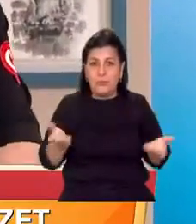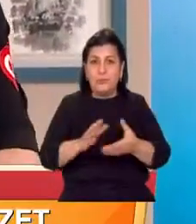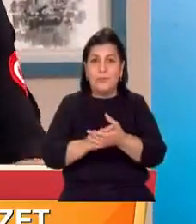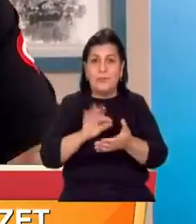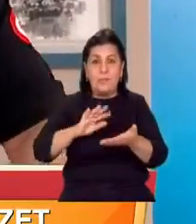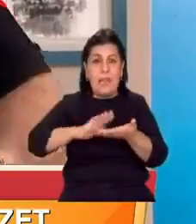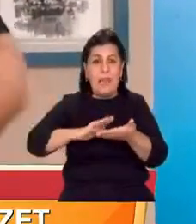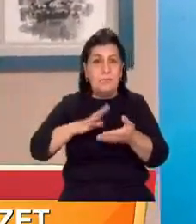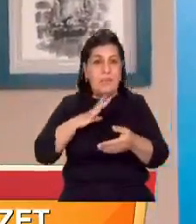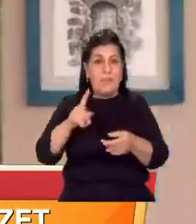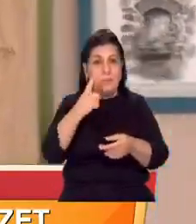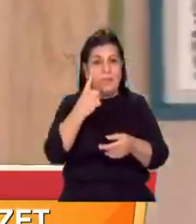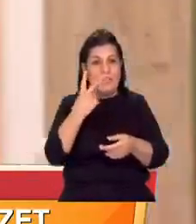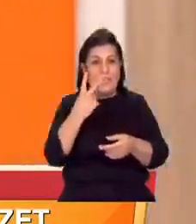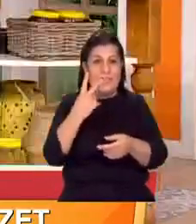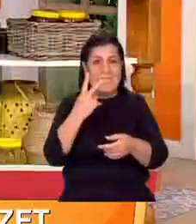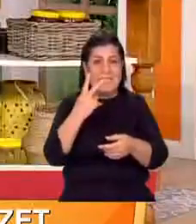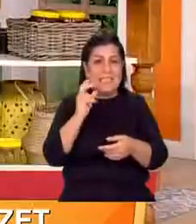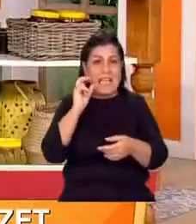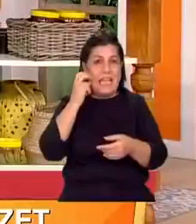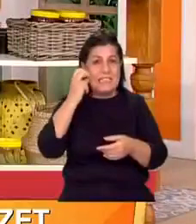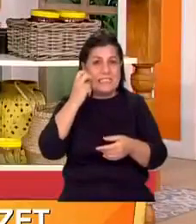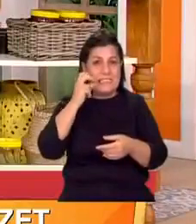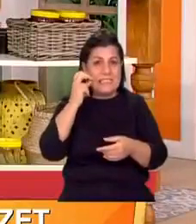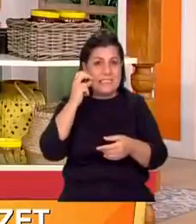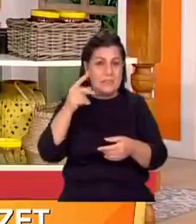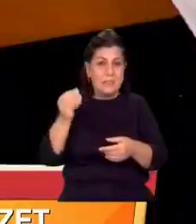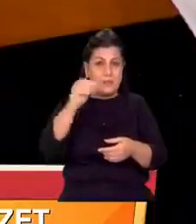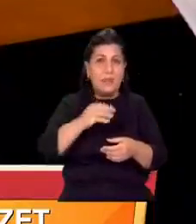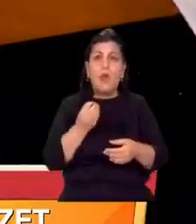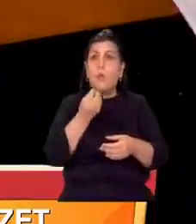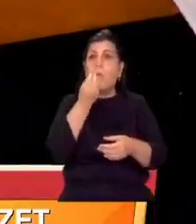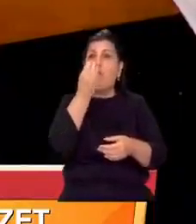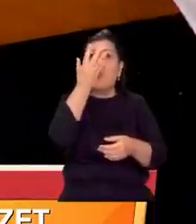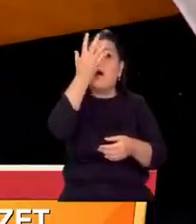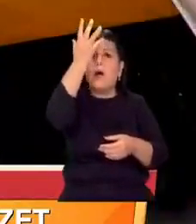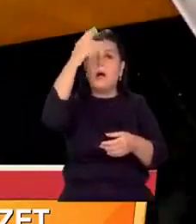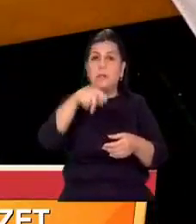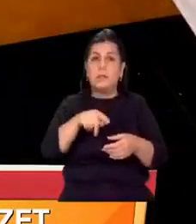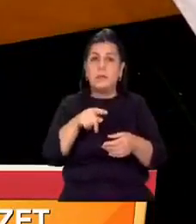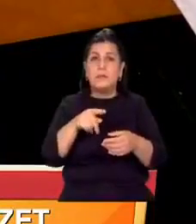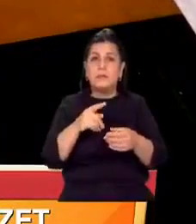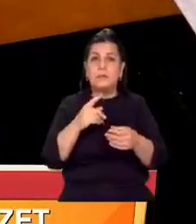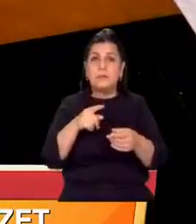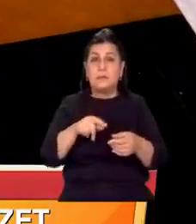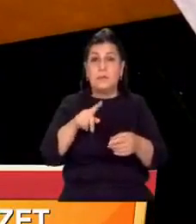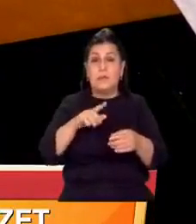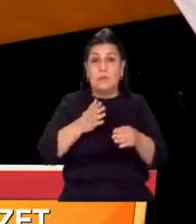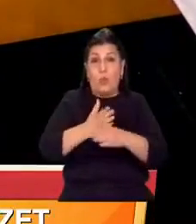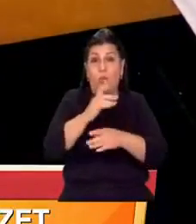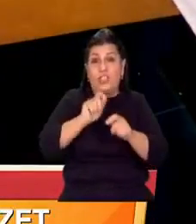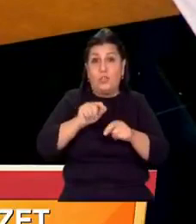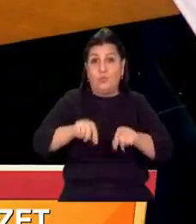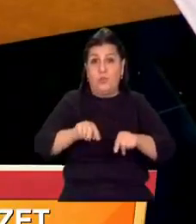hatta elimde var Ben şuradan bir iki parçada kayısı bu şimdi buhar yardımıyla böyle açacak Ama asıl hiç Buradan sonra başlıyor